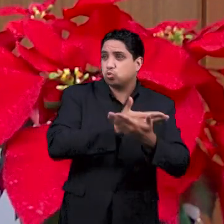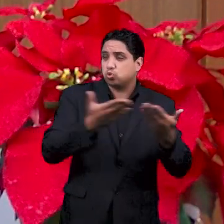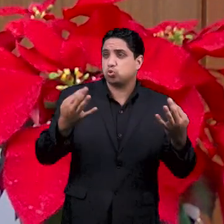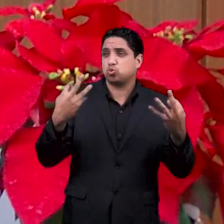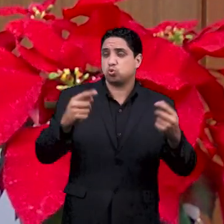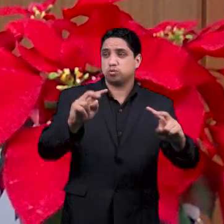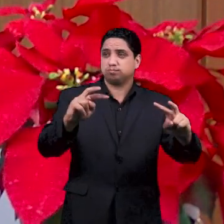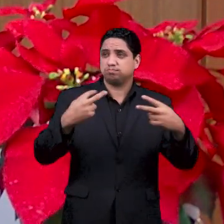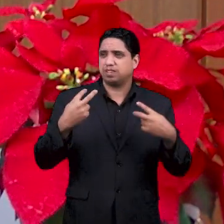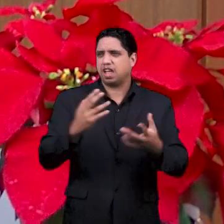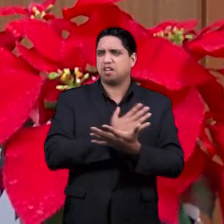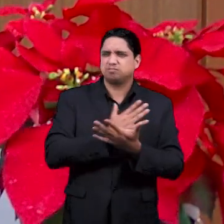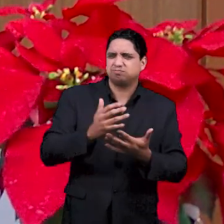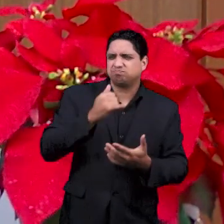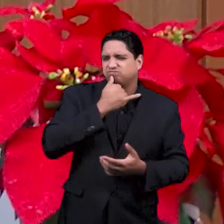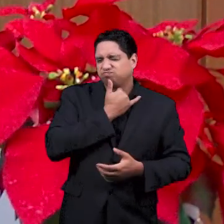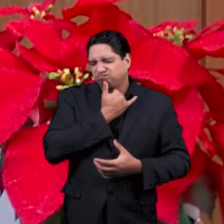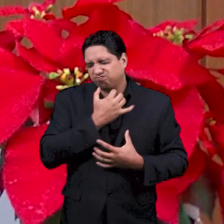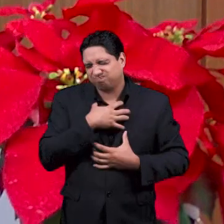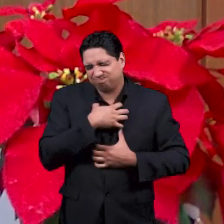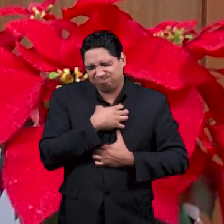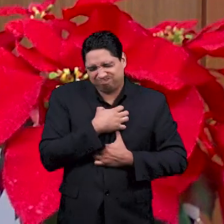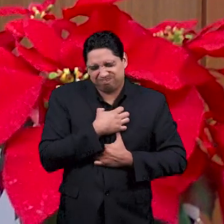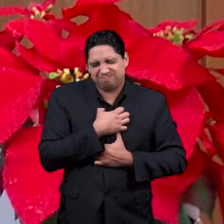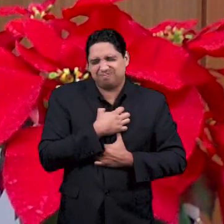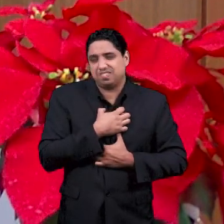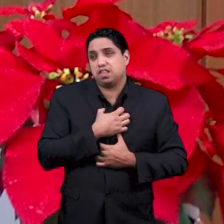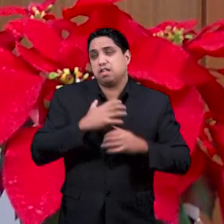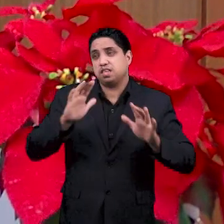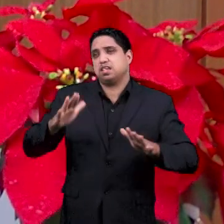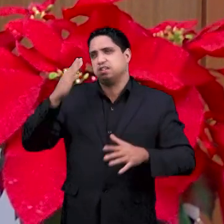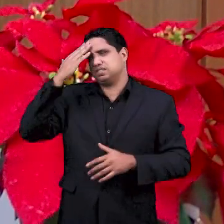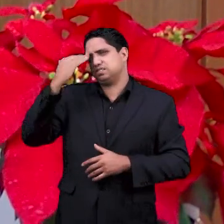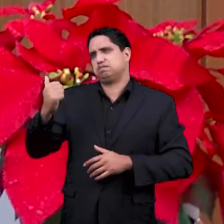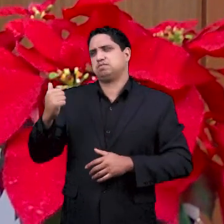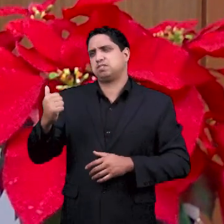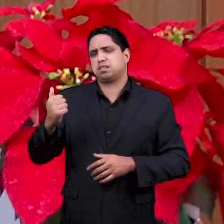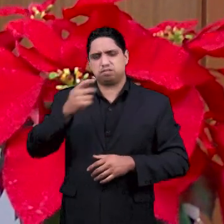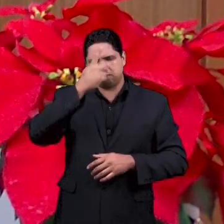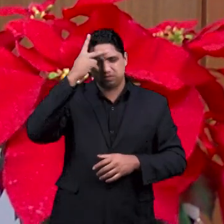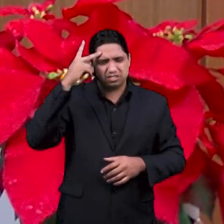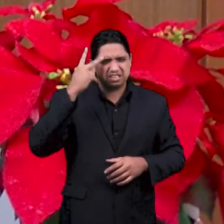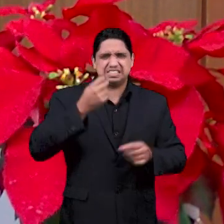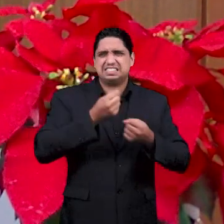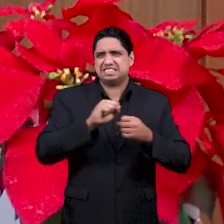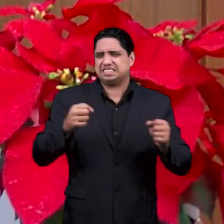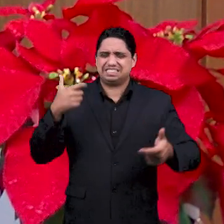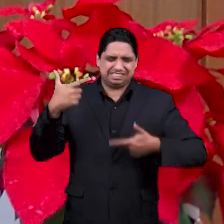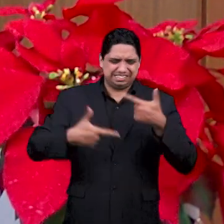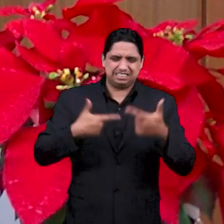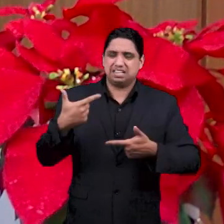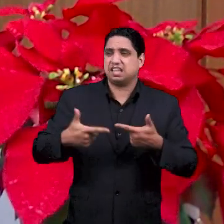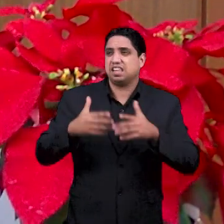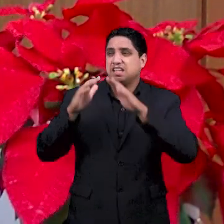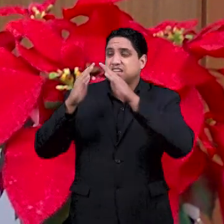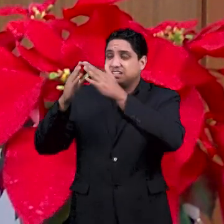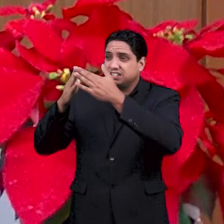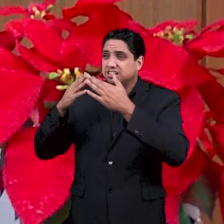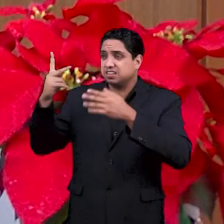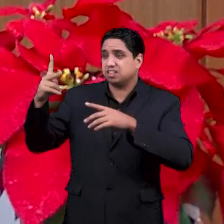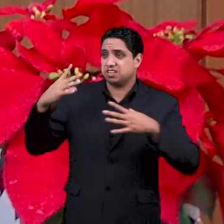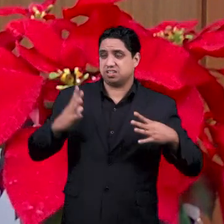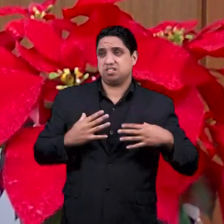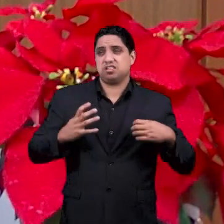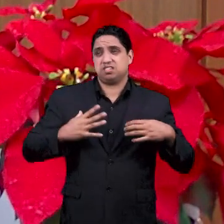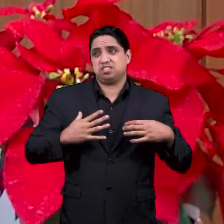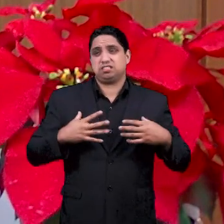для всех тех, кто слышит нас. Некоторые печально сейчас, расстроены. Мы знаем, что испытания велики в этот час. И